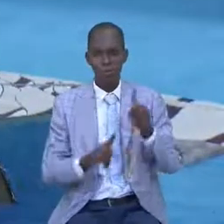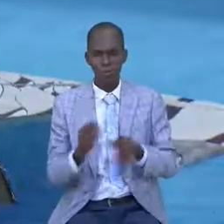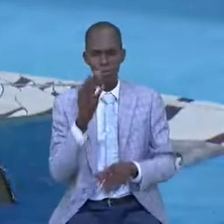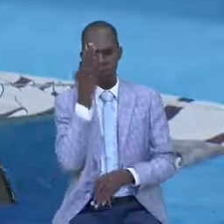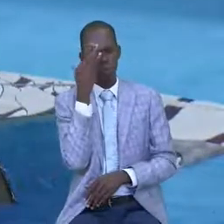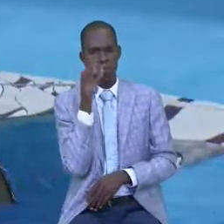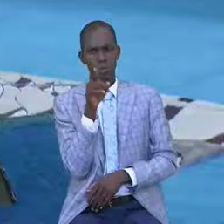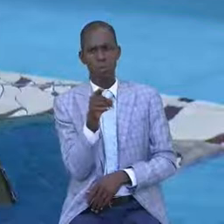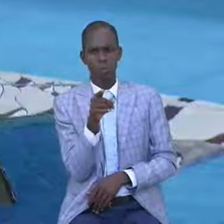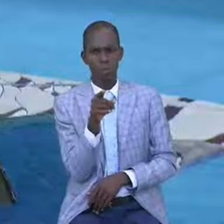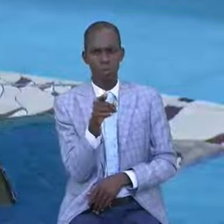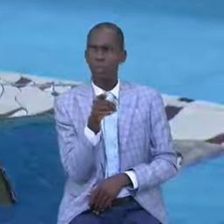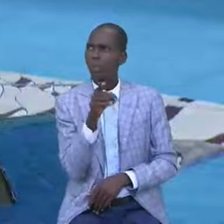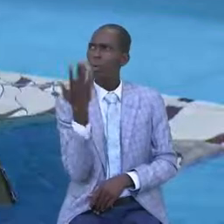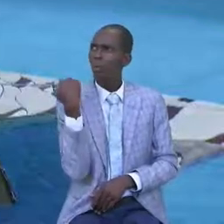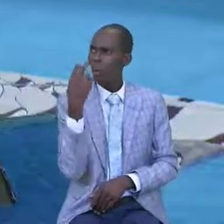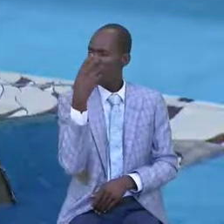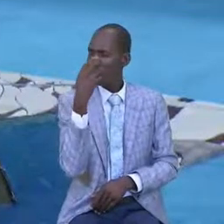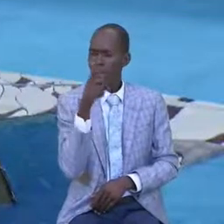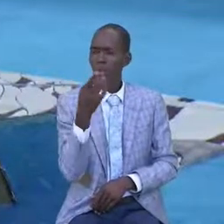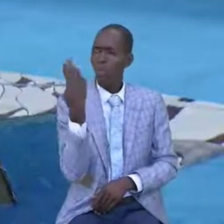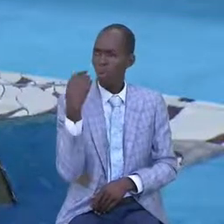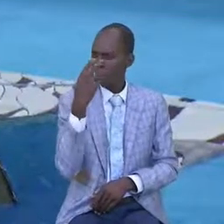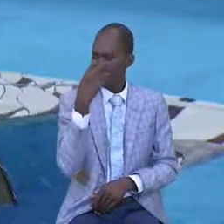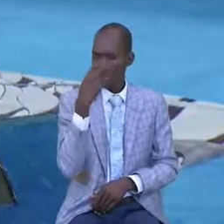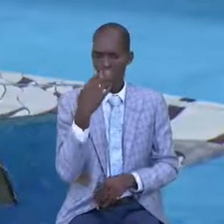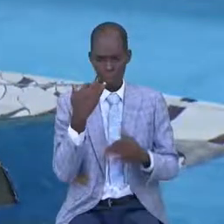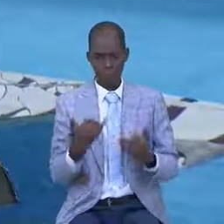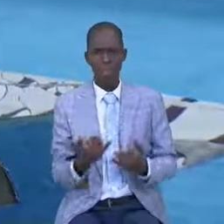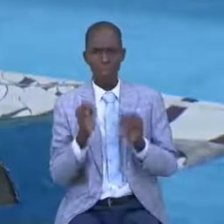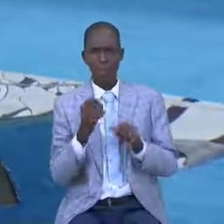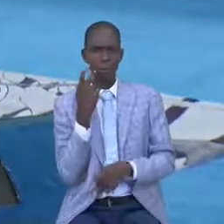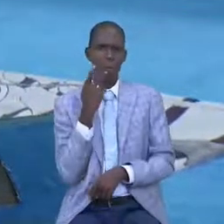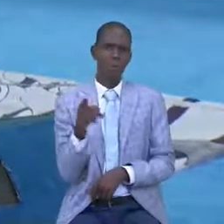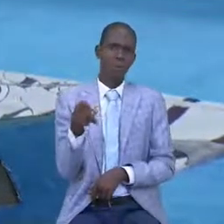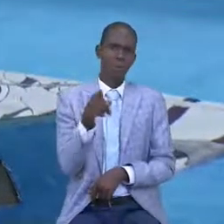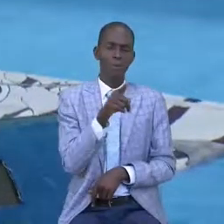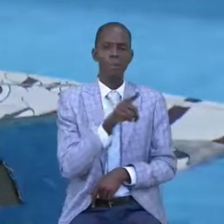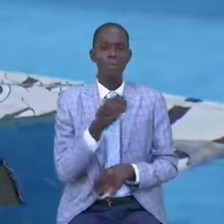te verra marcher, sauter et louer Dieu. Tout le monde te reconnaîtra. Quand